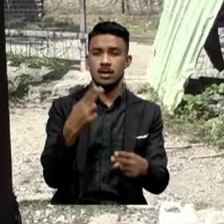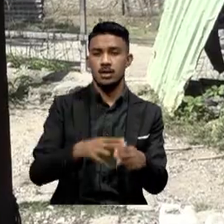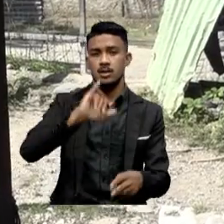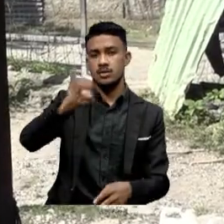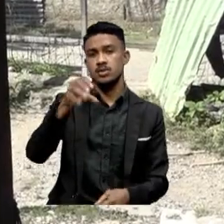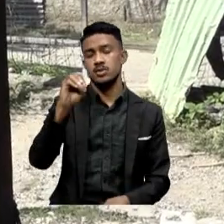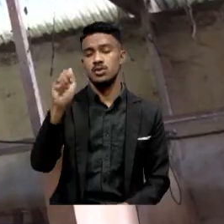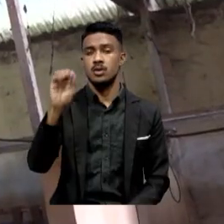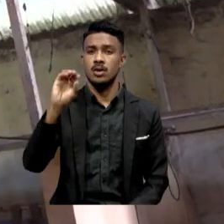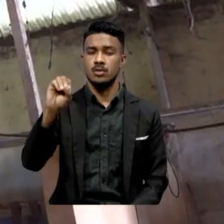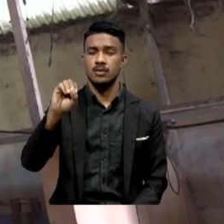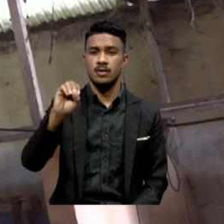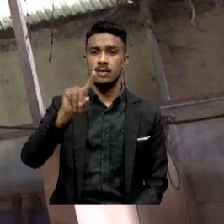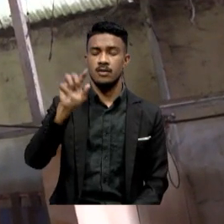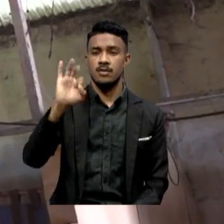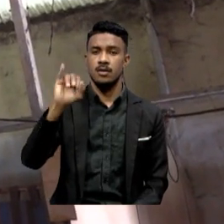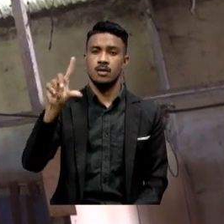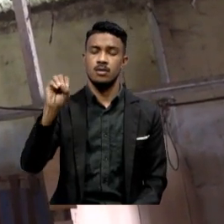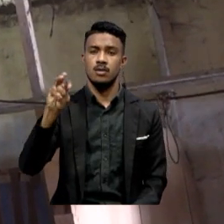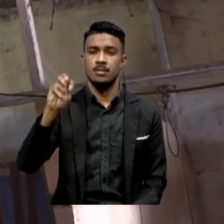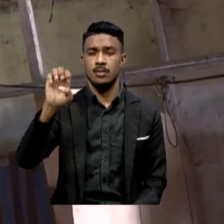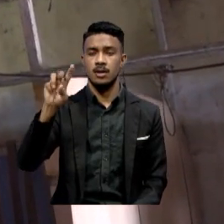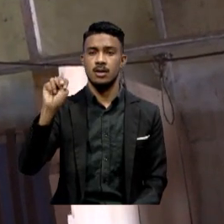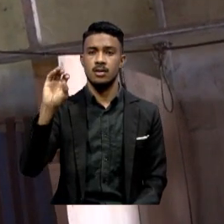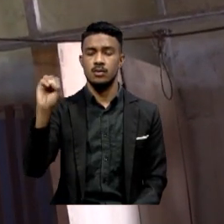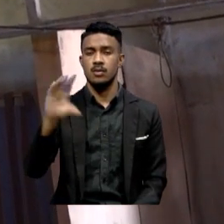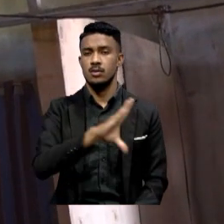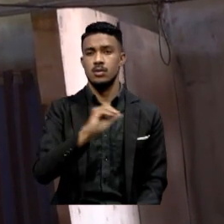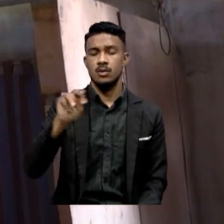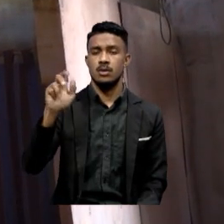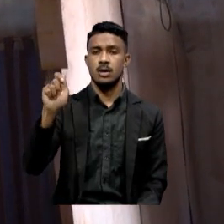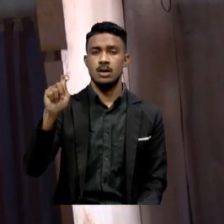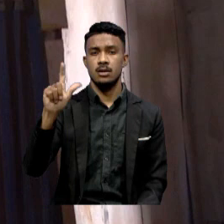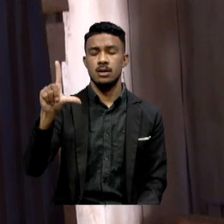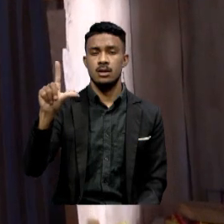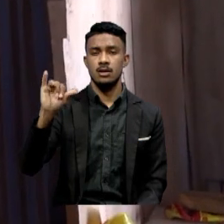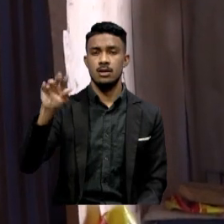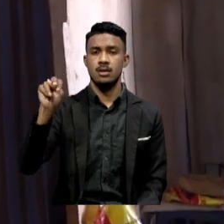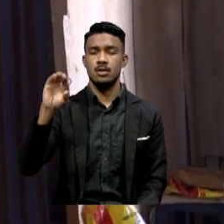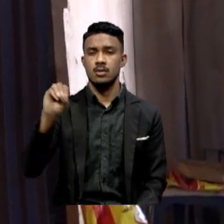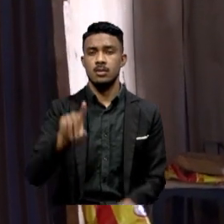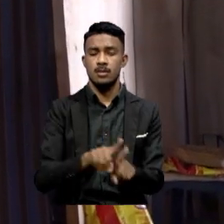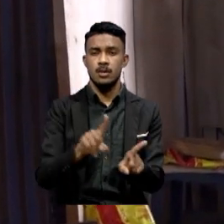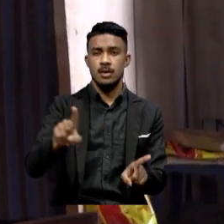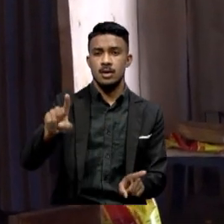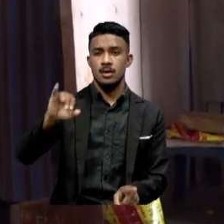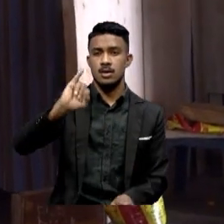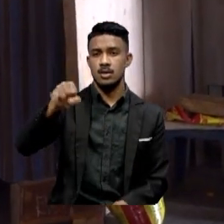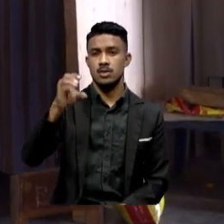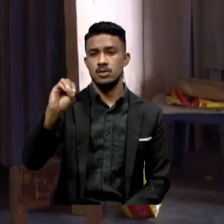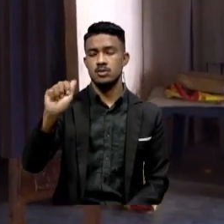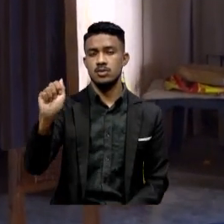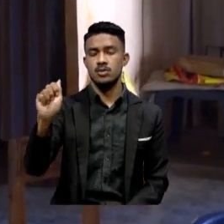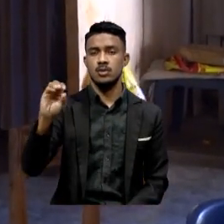Jesus, Natalino Tilman. Filomeno ho Natalino o hiloron se escola, mai be João la hanesan ho sira.